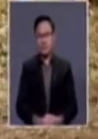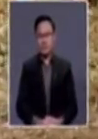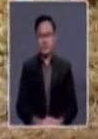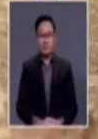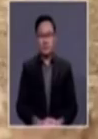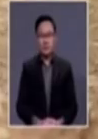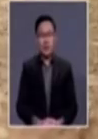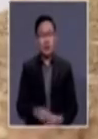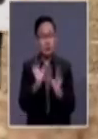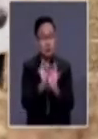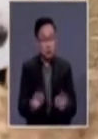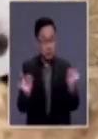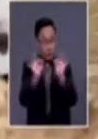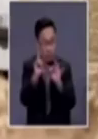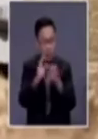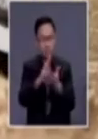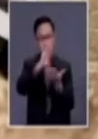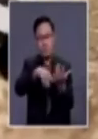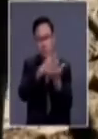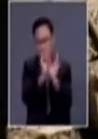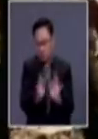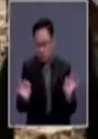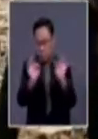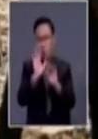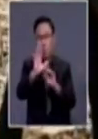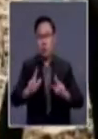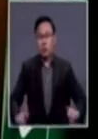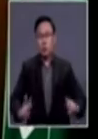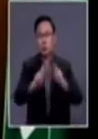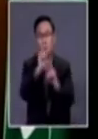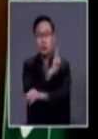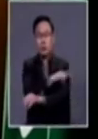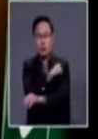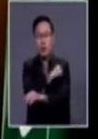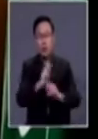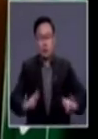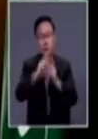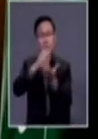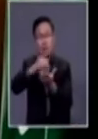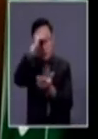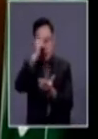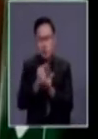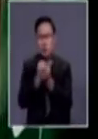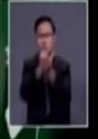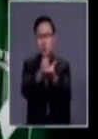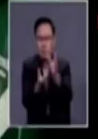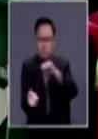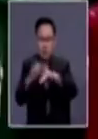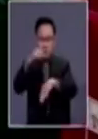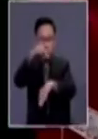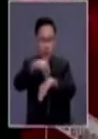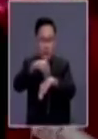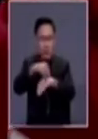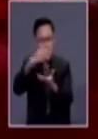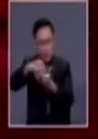ะและที่สำคัญที่สุดเป็นนโยบายหลักนะคะของกระทรวงก็คือในส่วนของลดเวลาเรียนเพิ่มเวลารู้นะคะตรงนี้ก็